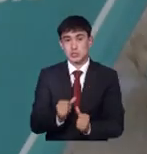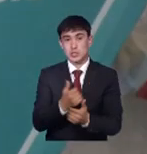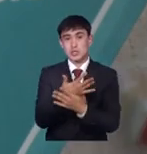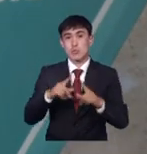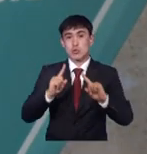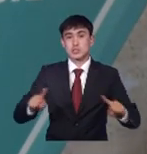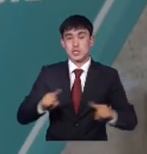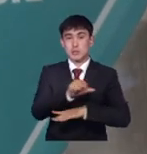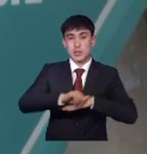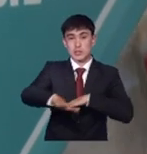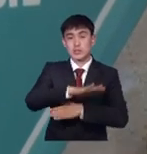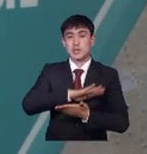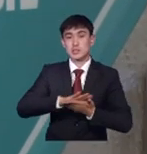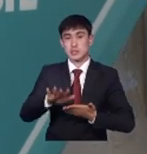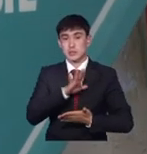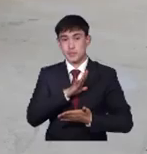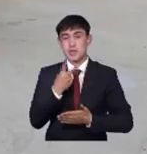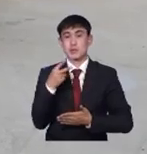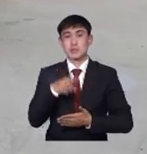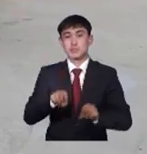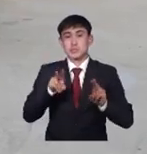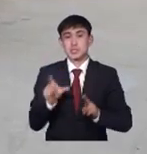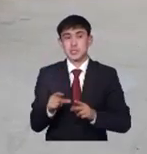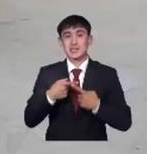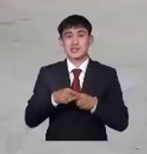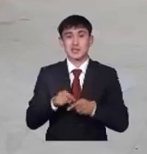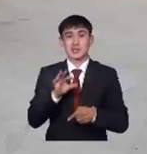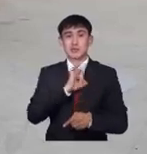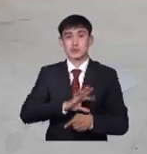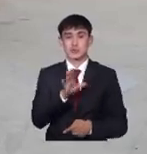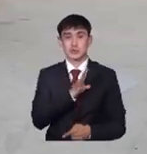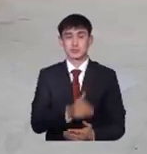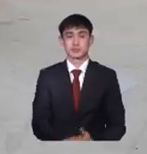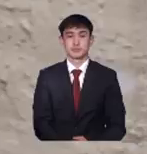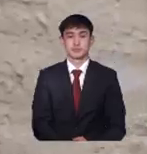мен алаңдар тазартылды. 2 мыңнан астам мамандандырылған техника жұмылдырылды.